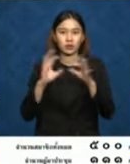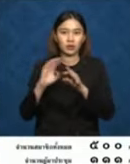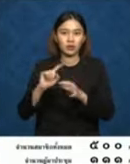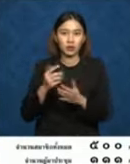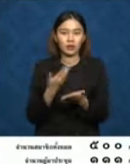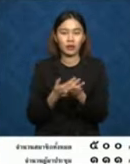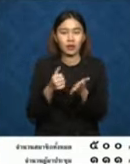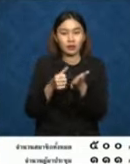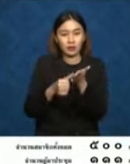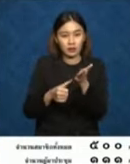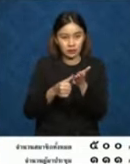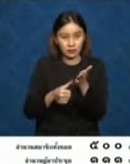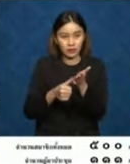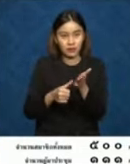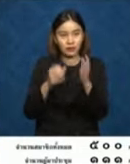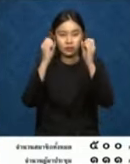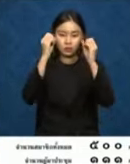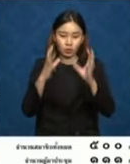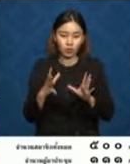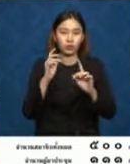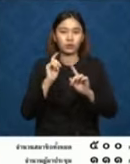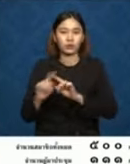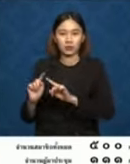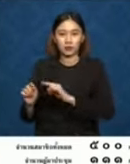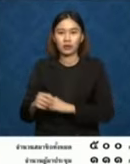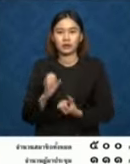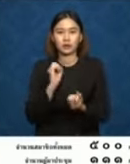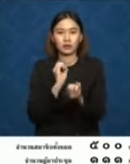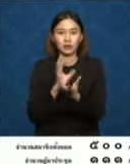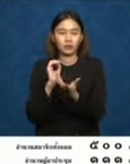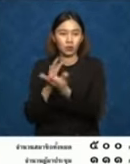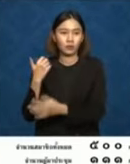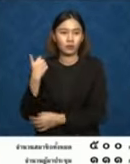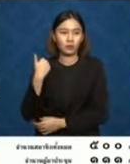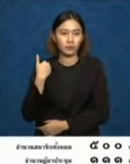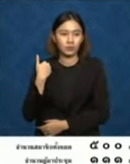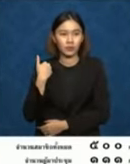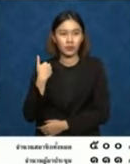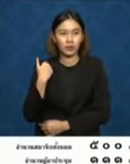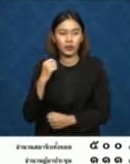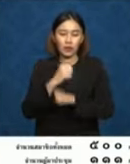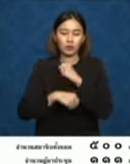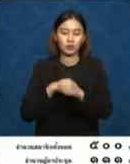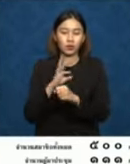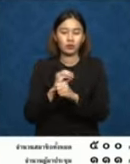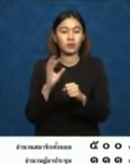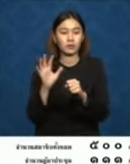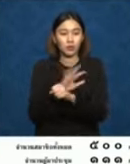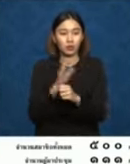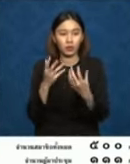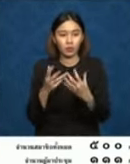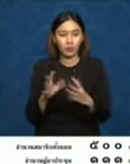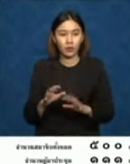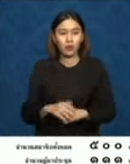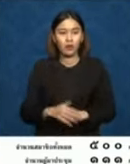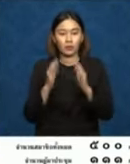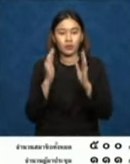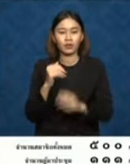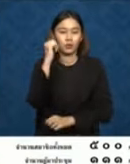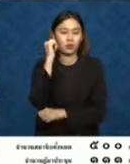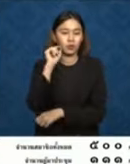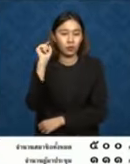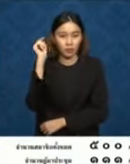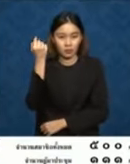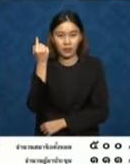หนี้สินของครูบาอาจารย์นะครับที่เดือดร้อนกันมากหลังจากที่เกษียณอายุราชการแล้วเนี่ยเป็นคนจนรุ่นใ